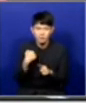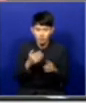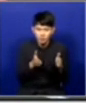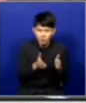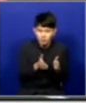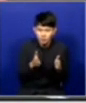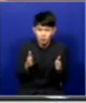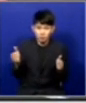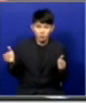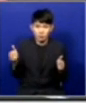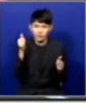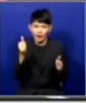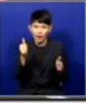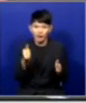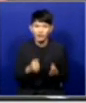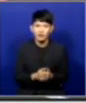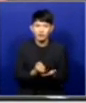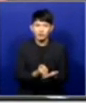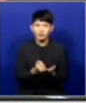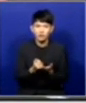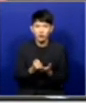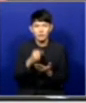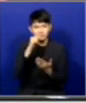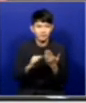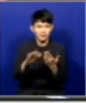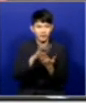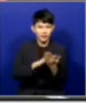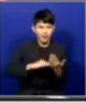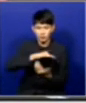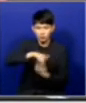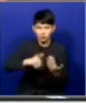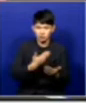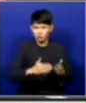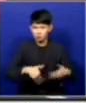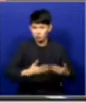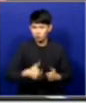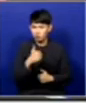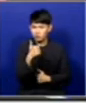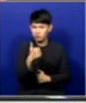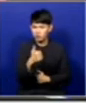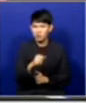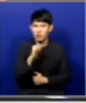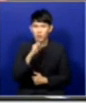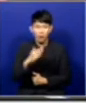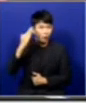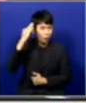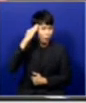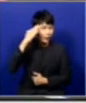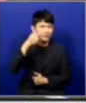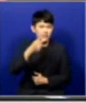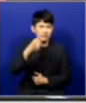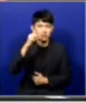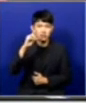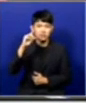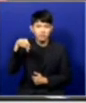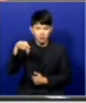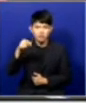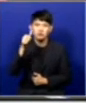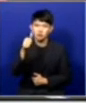ผลต่อผลิตภัณฑ์มวลรวมในประเทศต่อไปท่านจะอ้าง GDP ได้ทั้งนั้นเลยค่ะนะคะตร